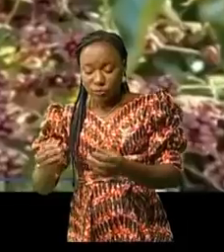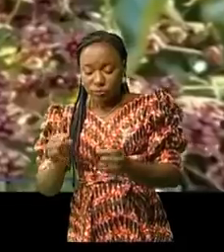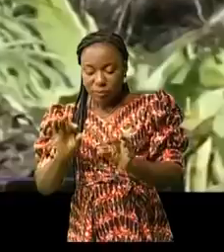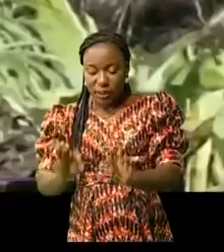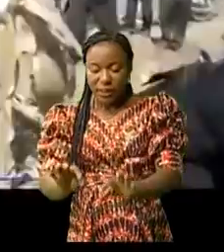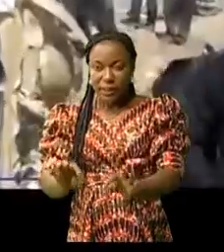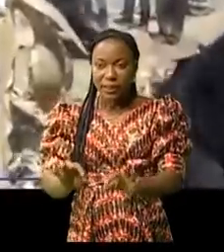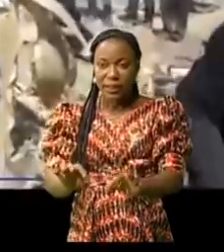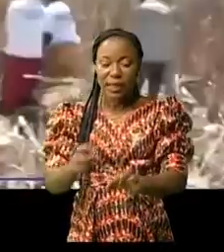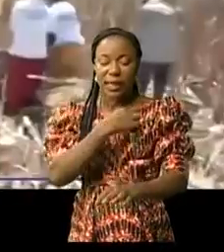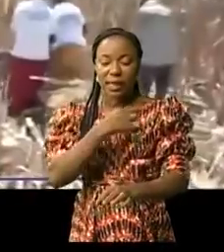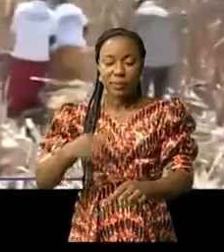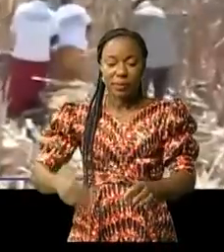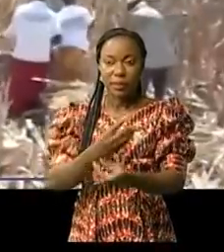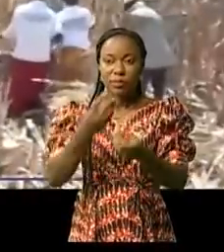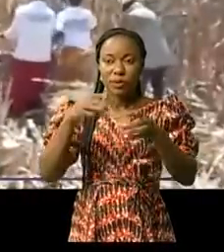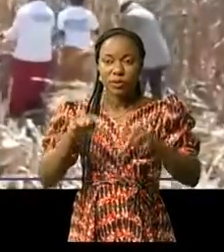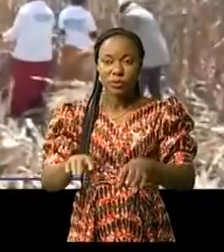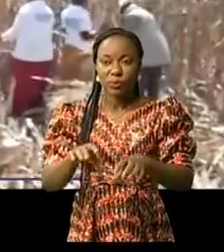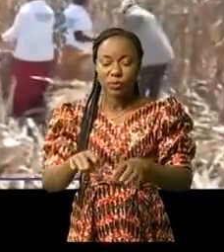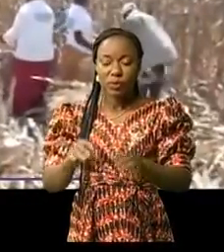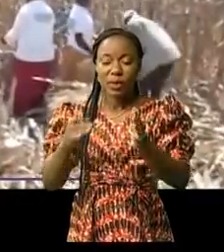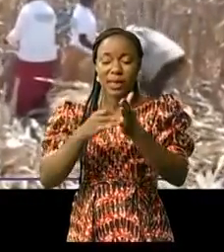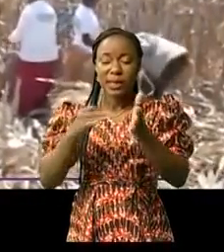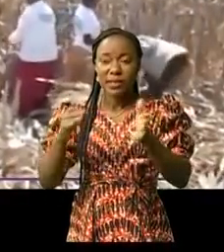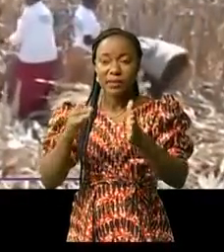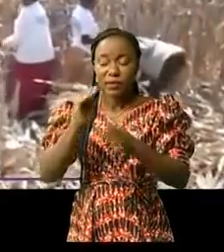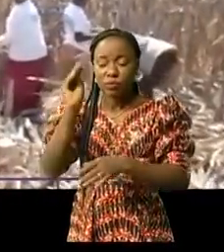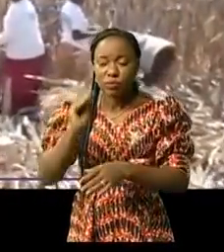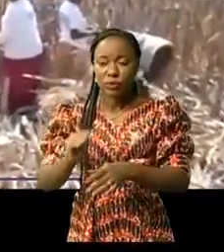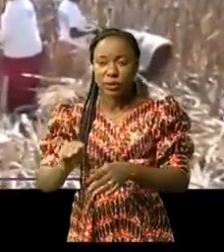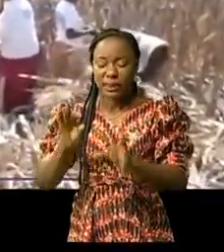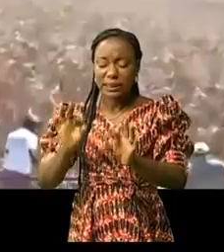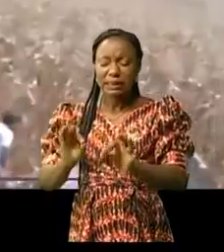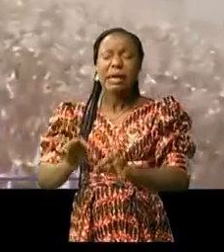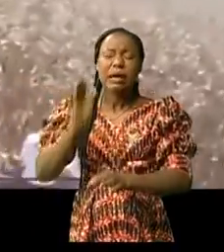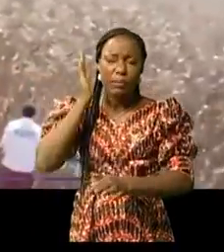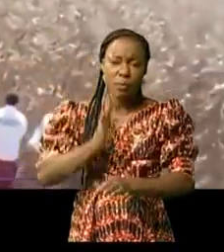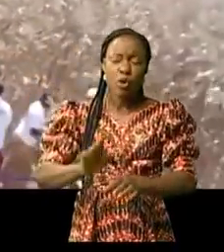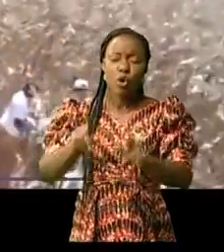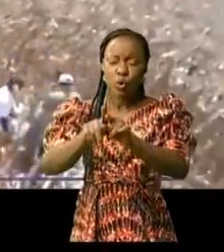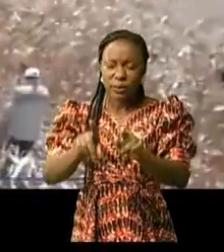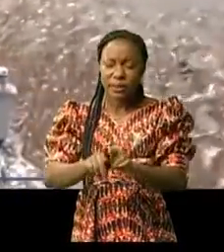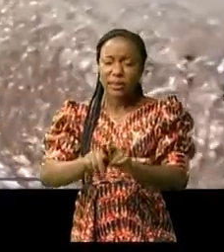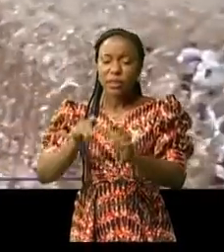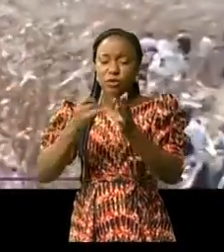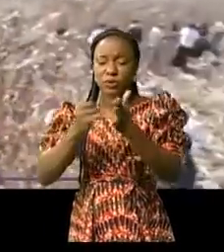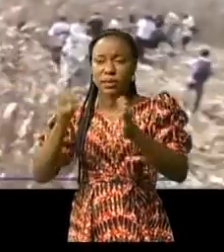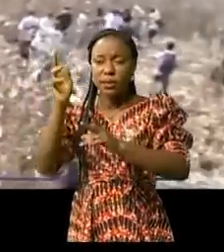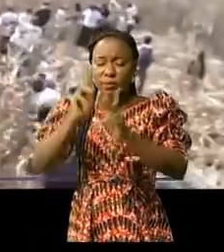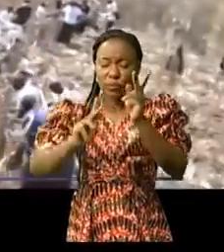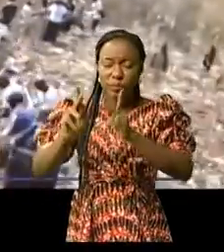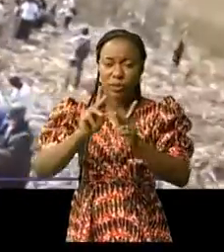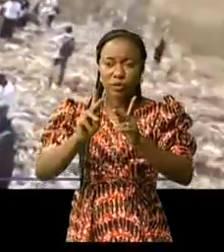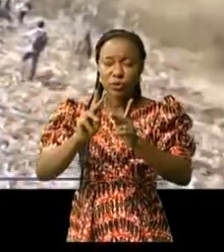du congo dispose de 80 % des terres arables 60 % de sa population en milieux ruraux et communautaire